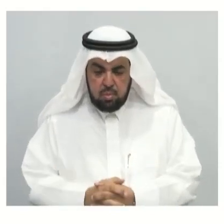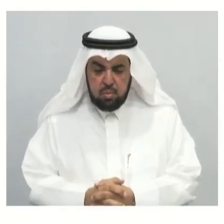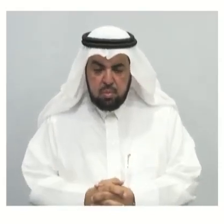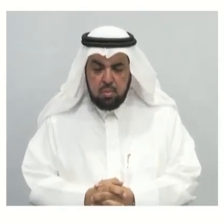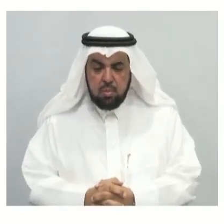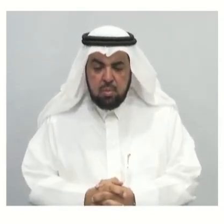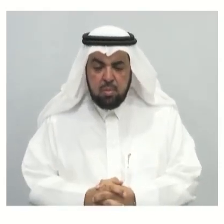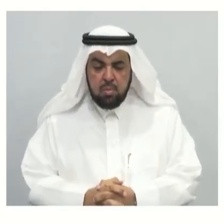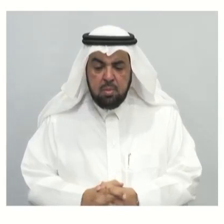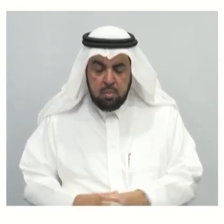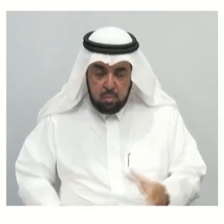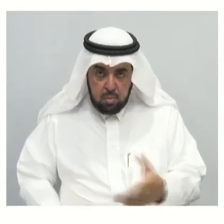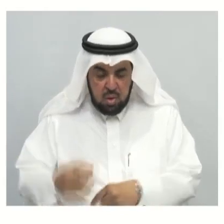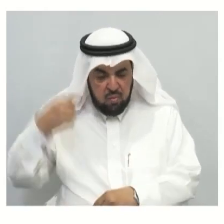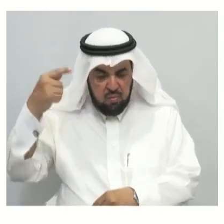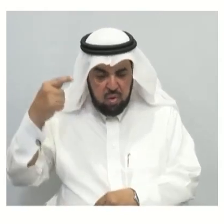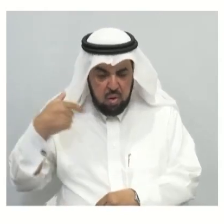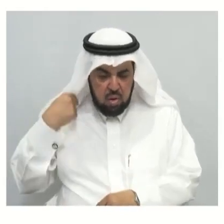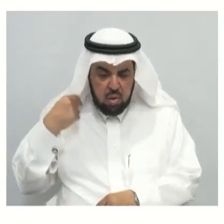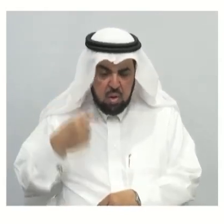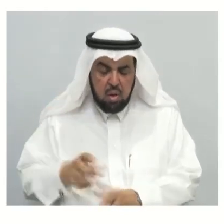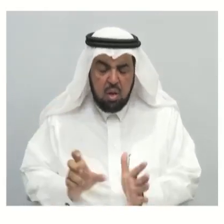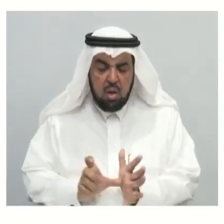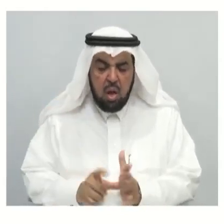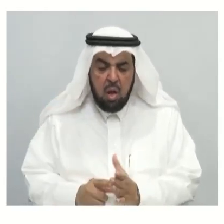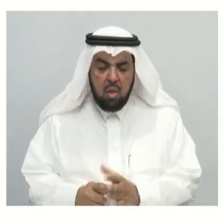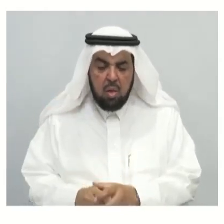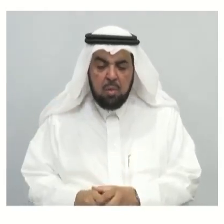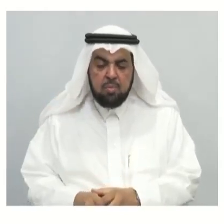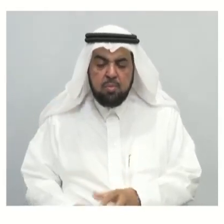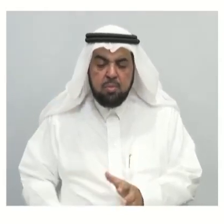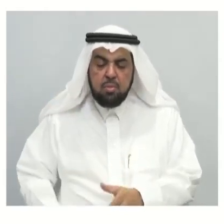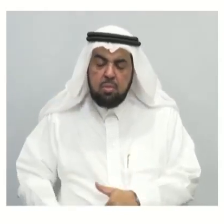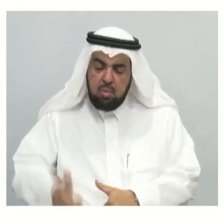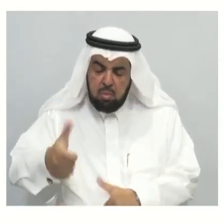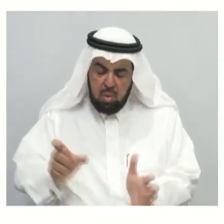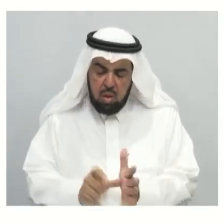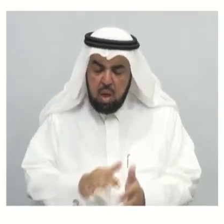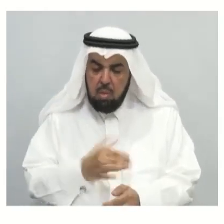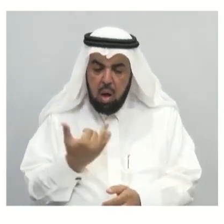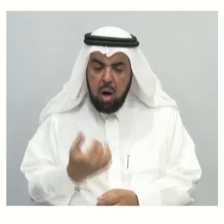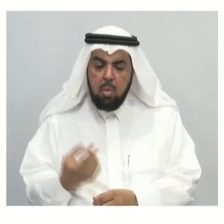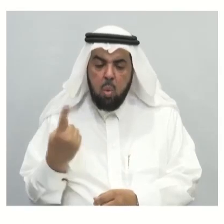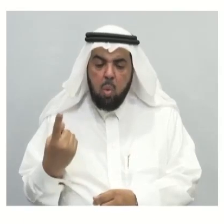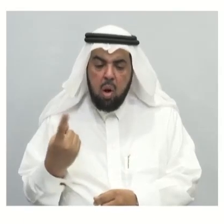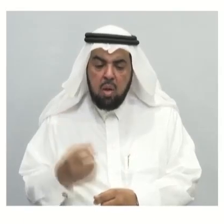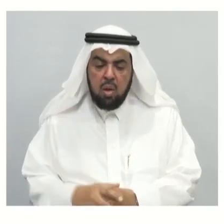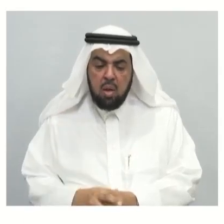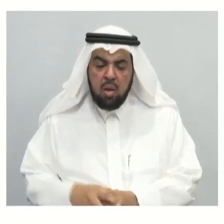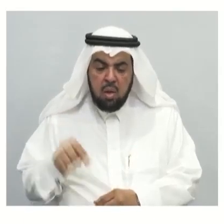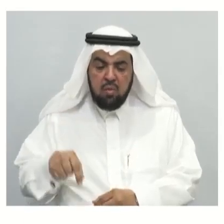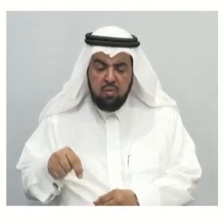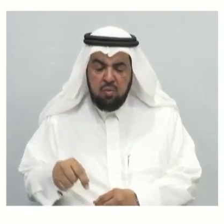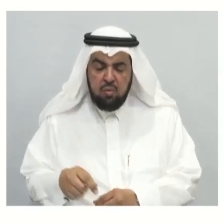نشاتها لم تنضج فكره تنظيم او ف اقامه تنظيم عربي واحد